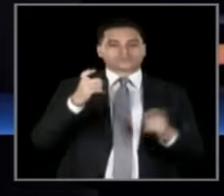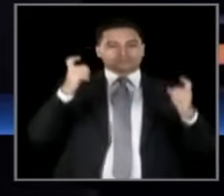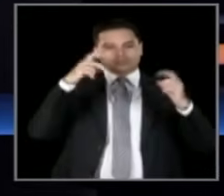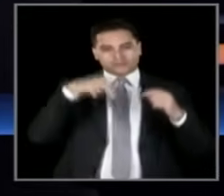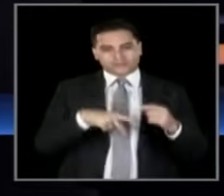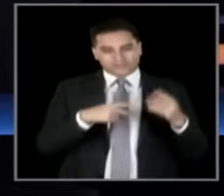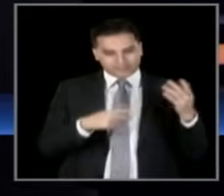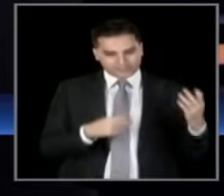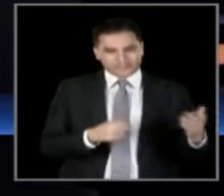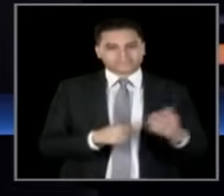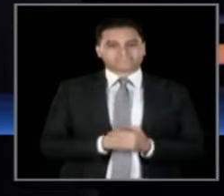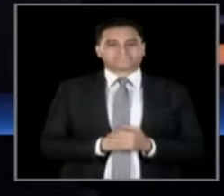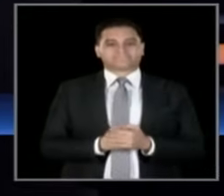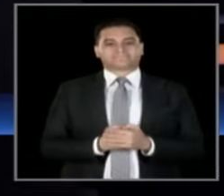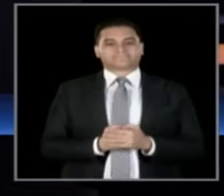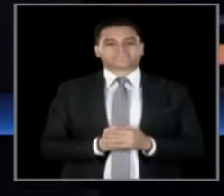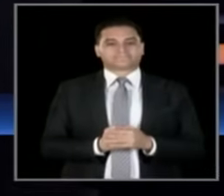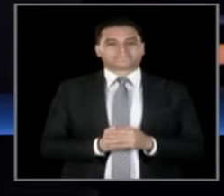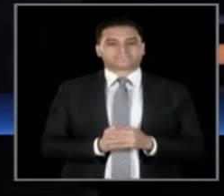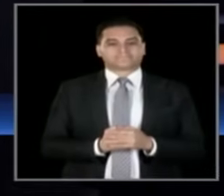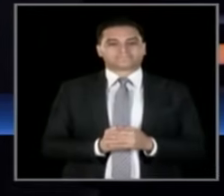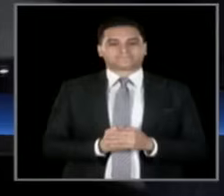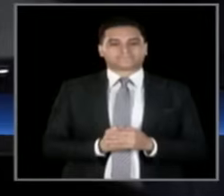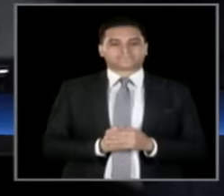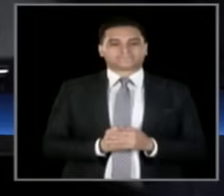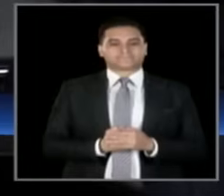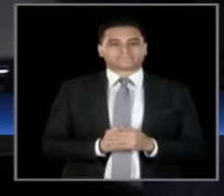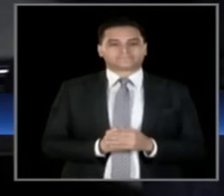لدور الثمانية.